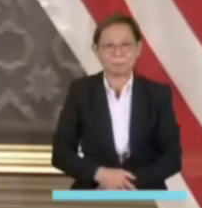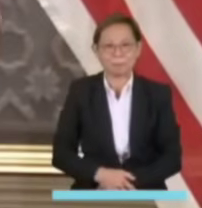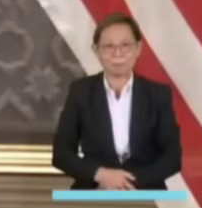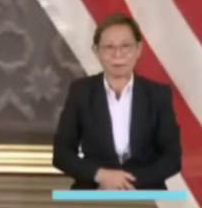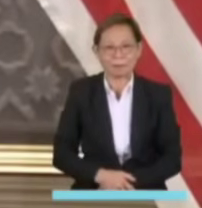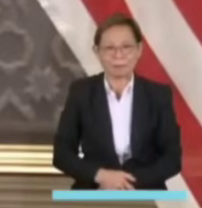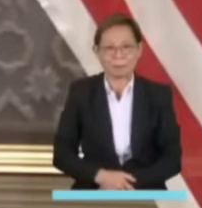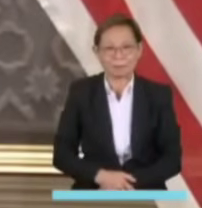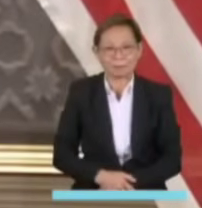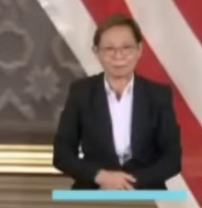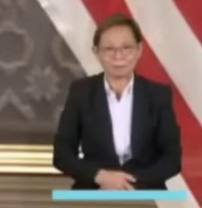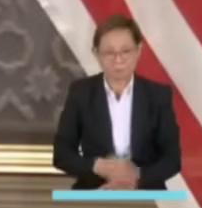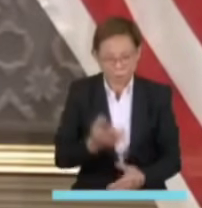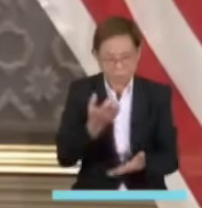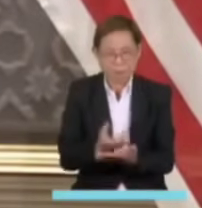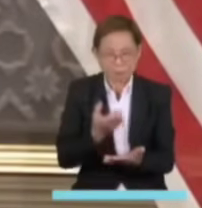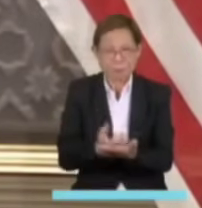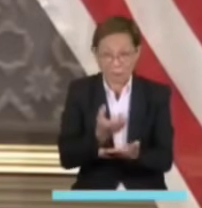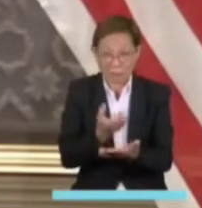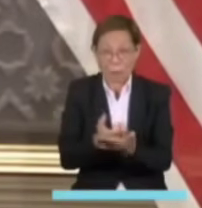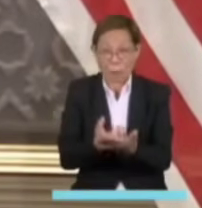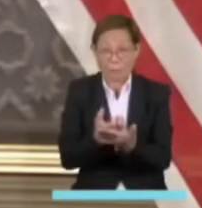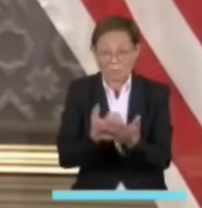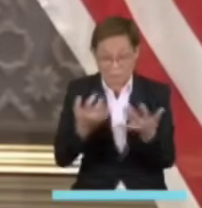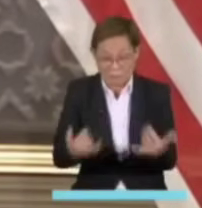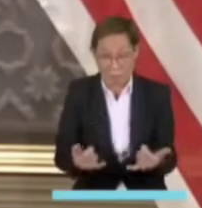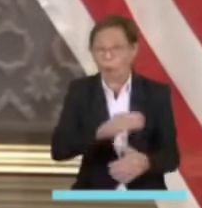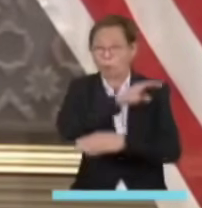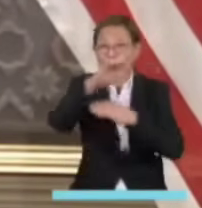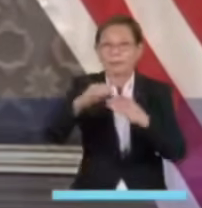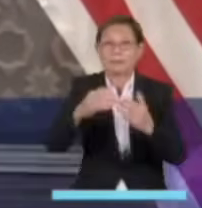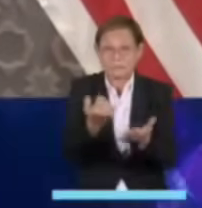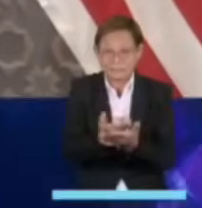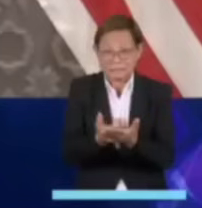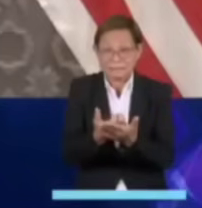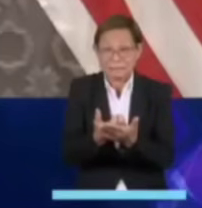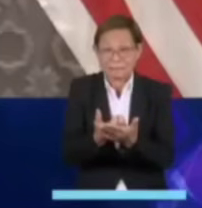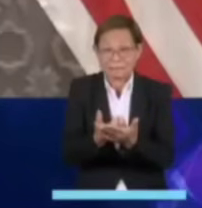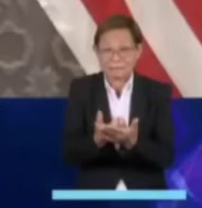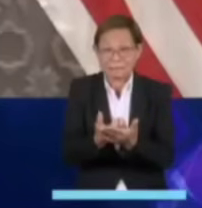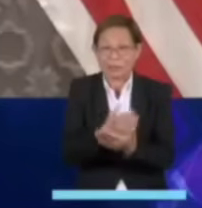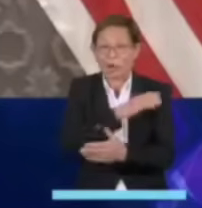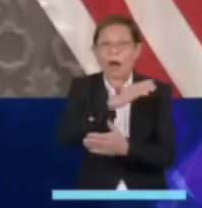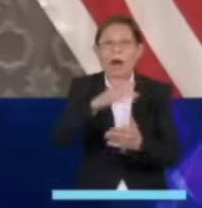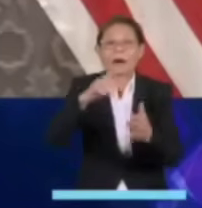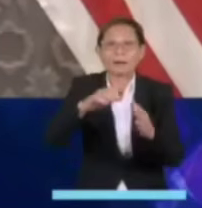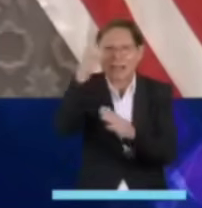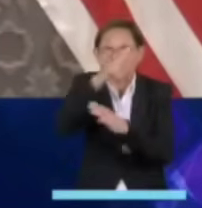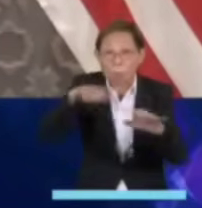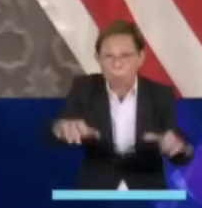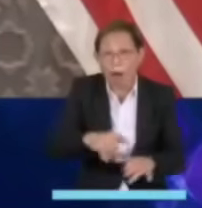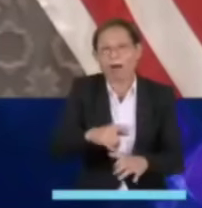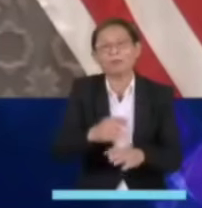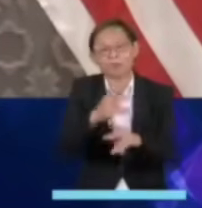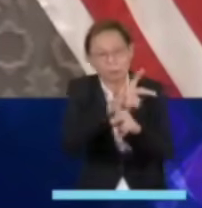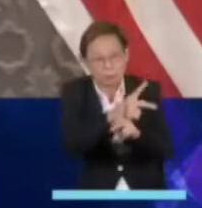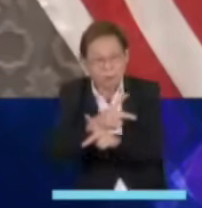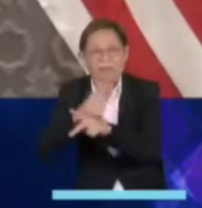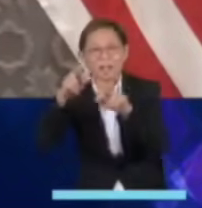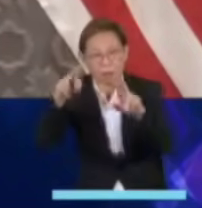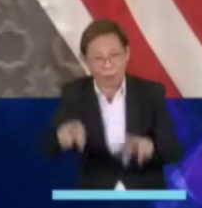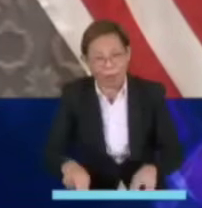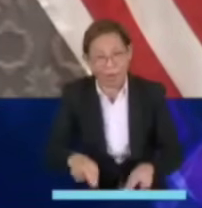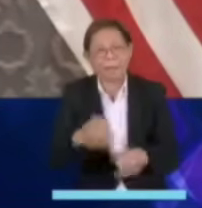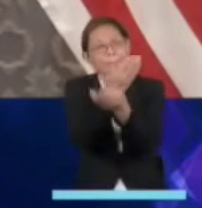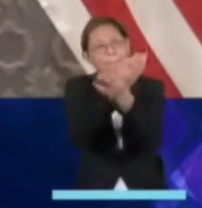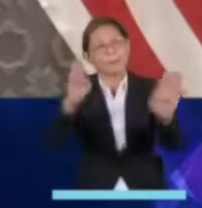Dalam kegalauan ekonomi, setiap tindakan kerajaan amat berharga untuk membela nasib dan kebebasan